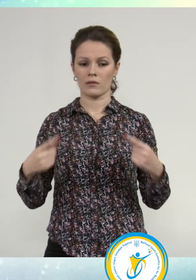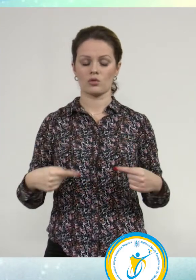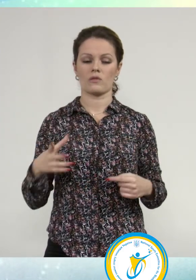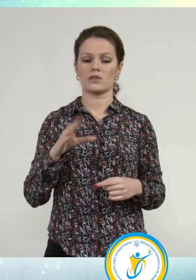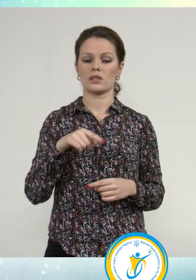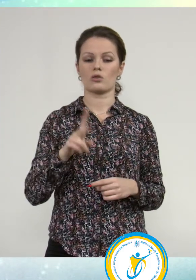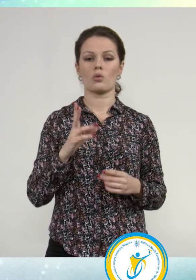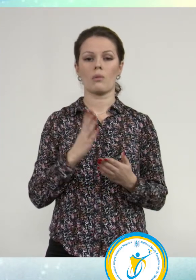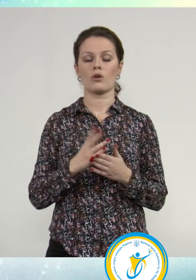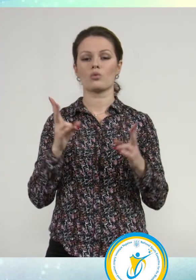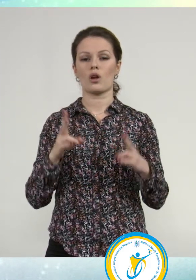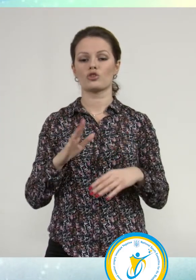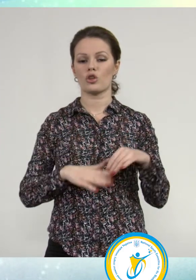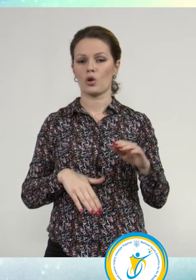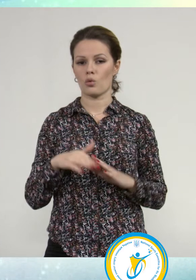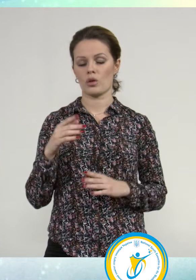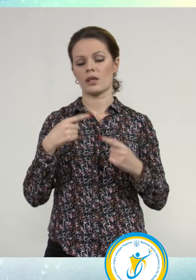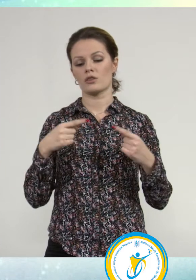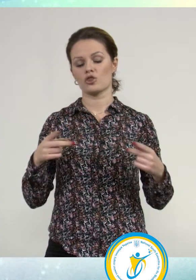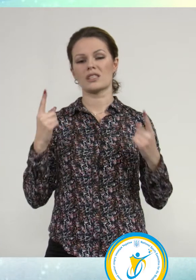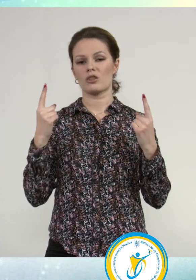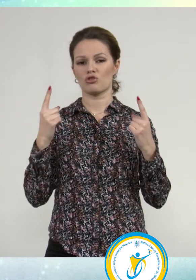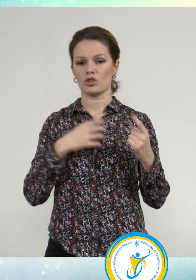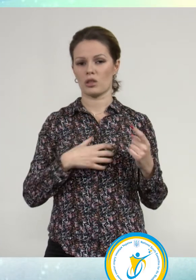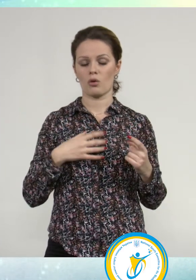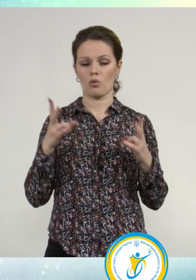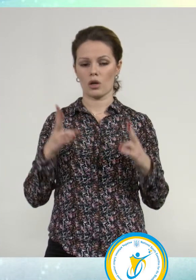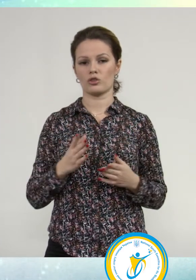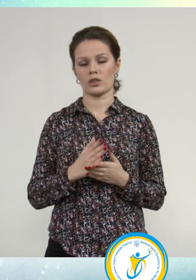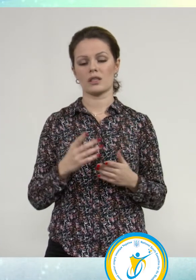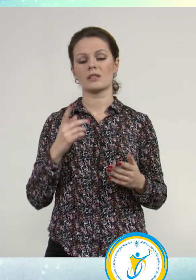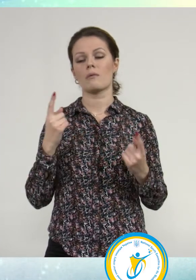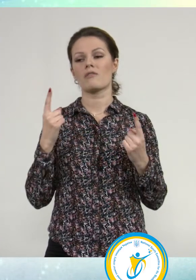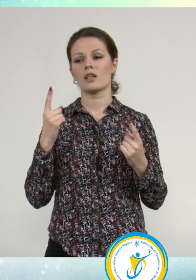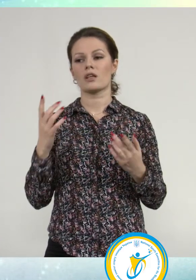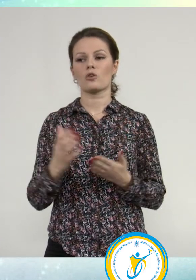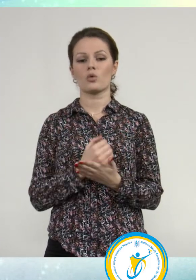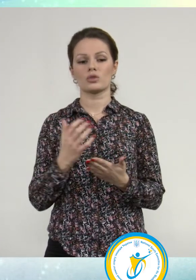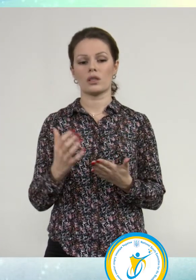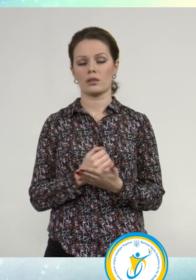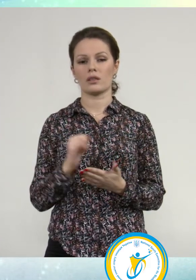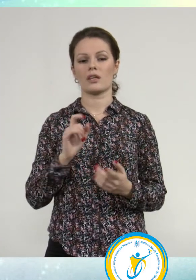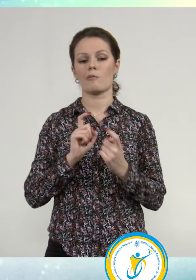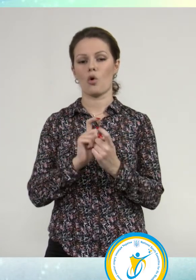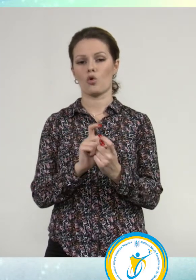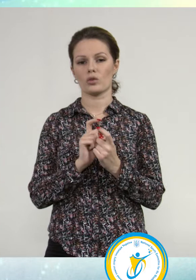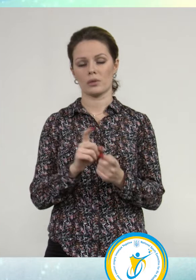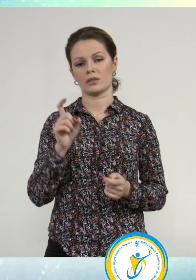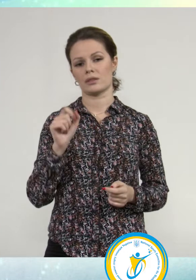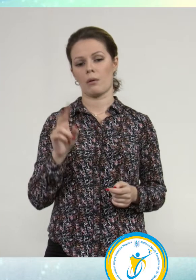хто мають уражені рук, і інші значні ураження. Є неймовірні варіанти досягнень і боротьби